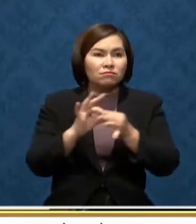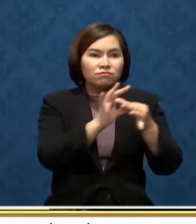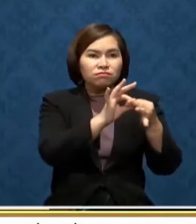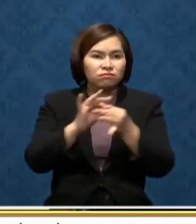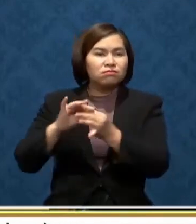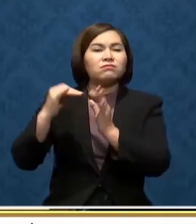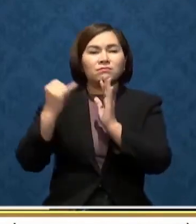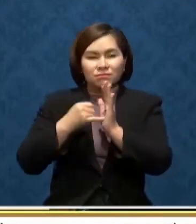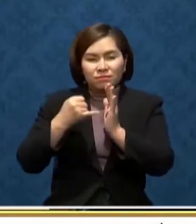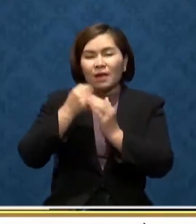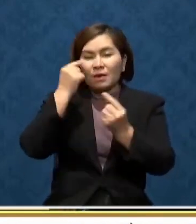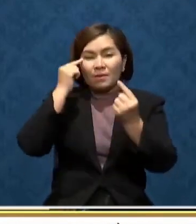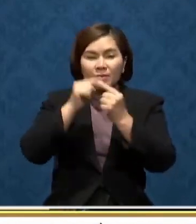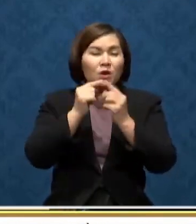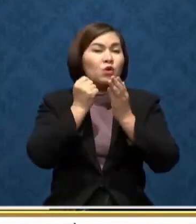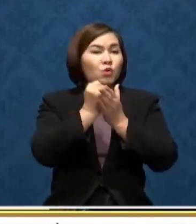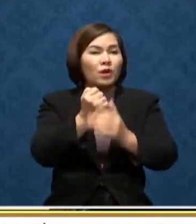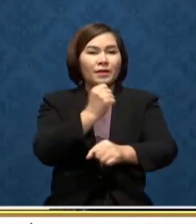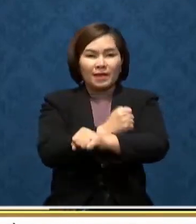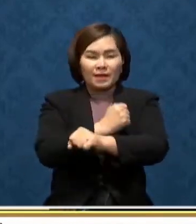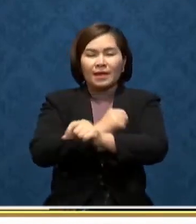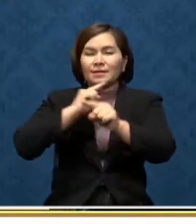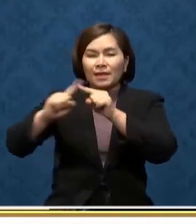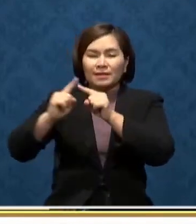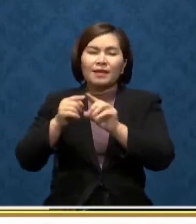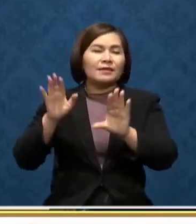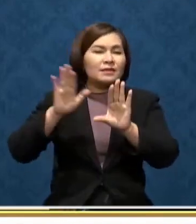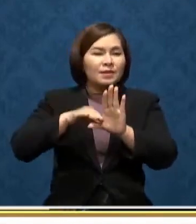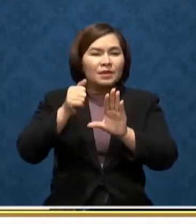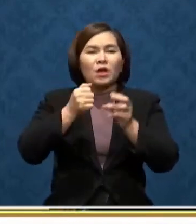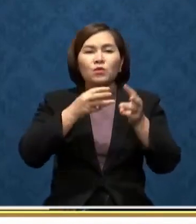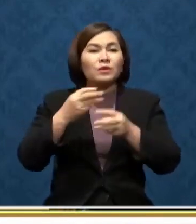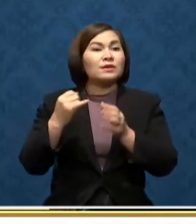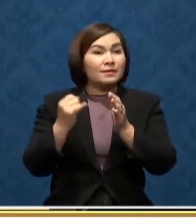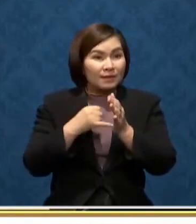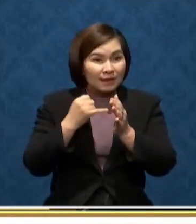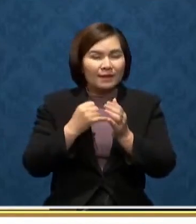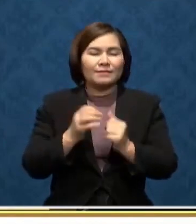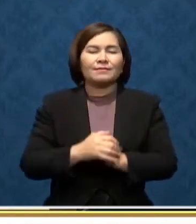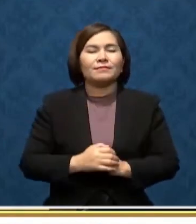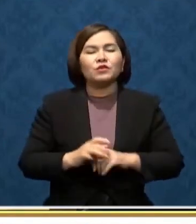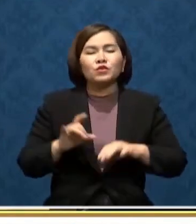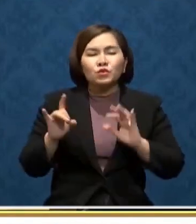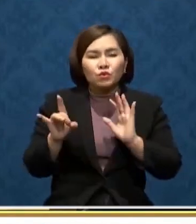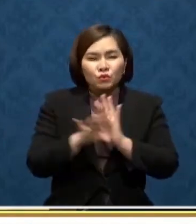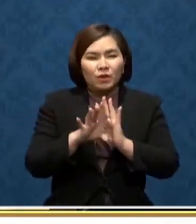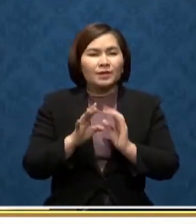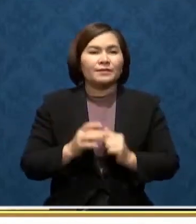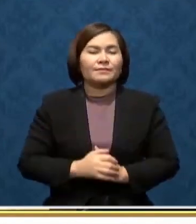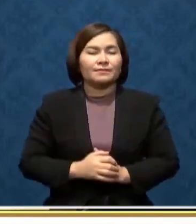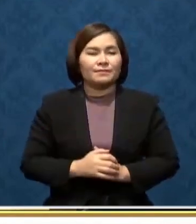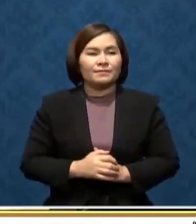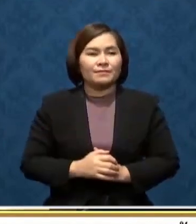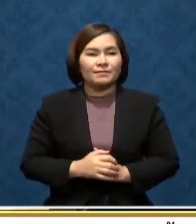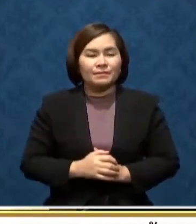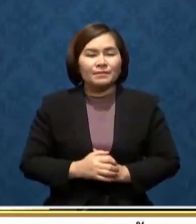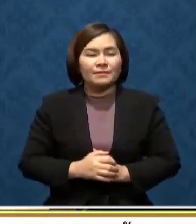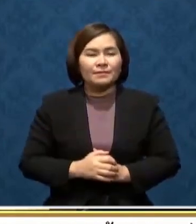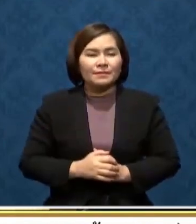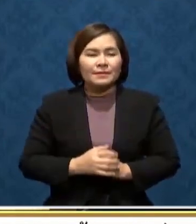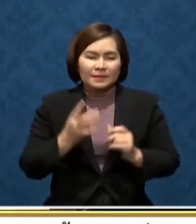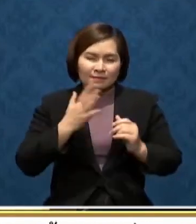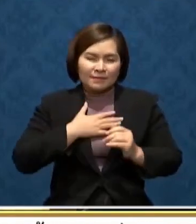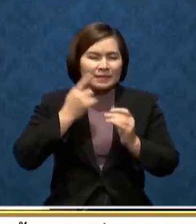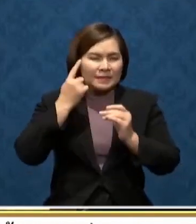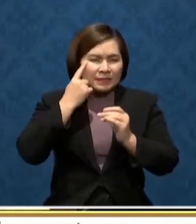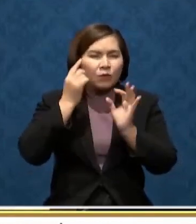เพื่อให้แรงงานอิสระสามารถขึ้นทะเบียนได้ประการสุดท้ายผมคิดว่ามีความ